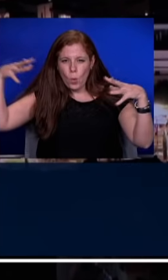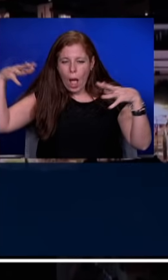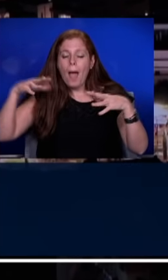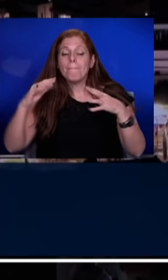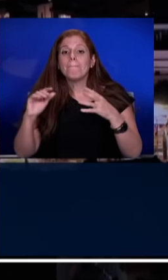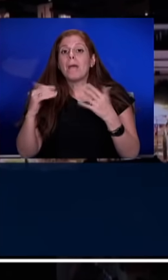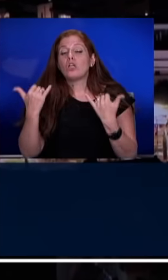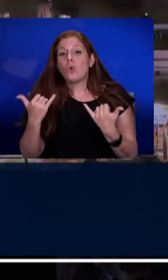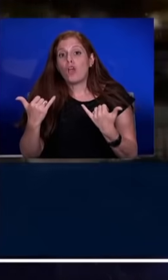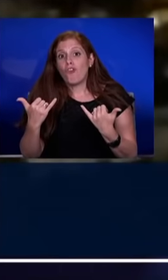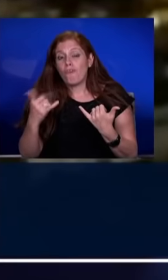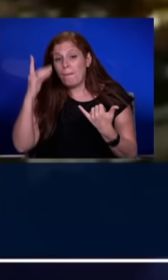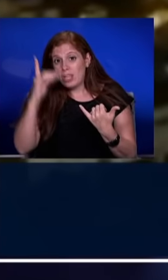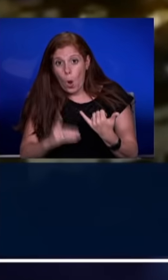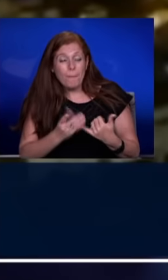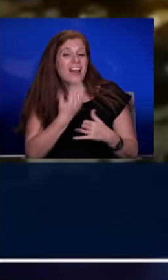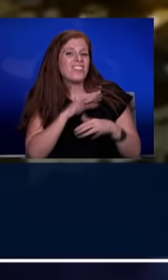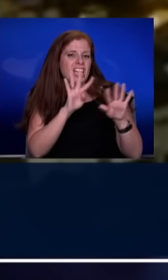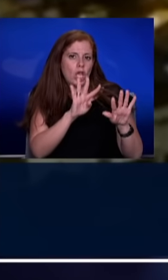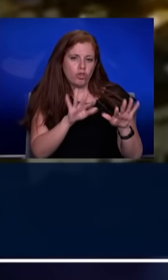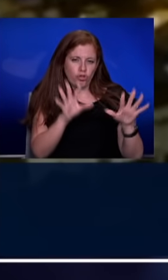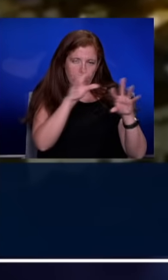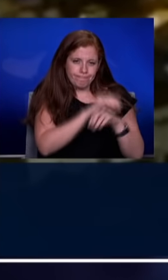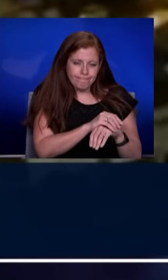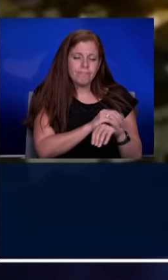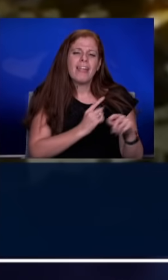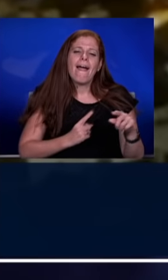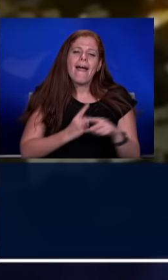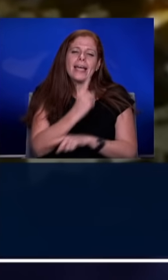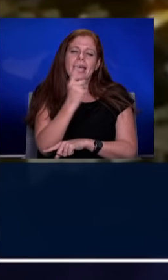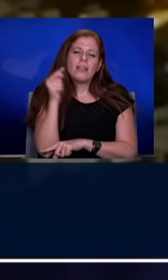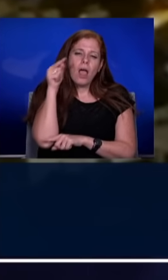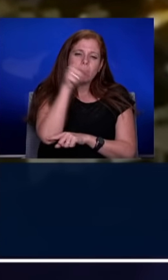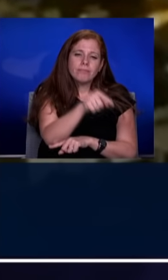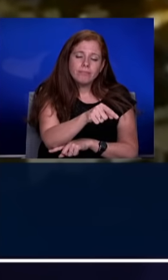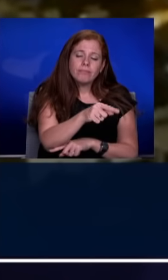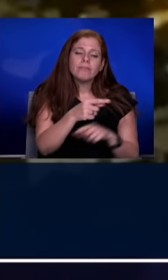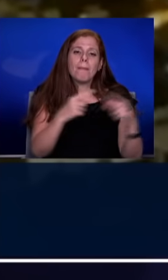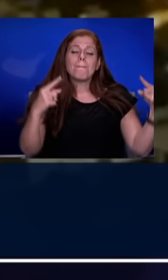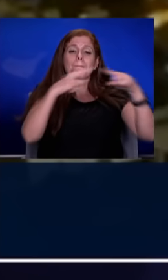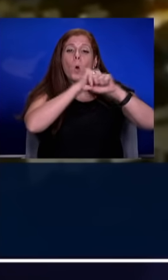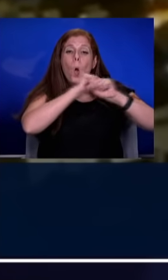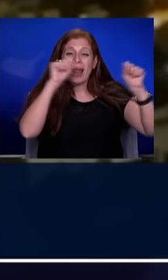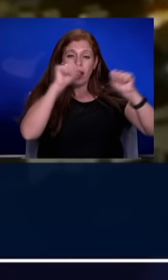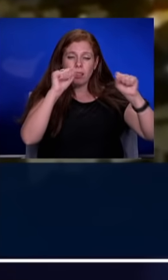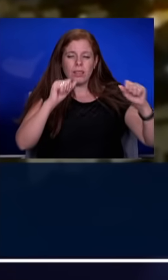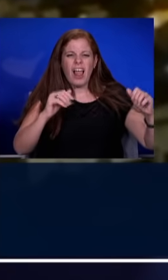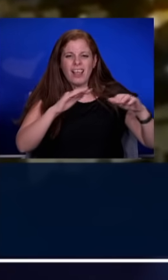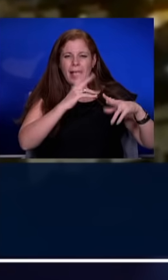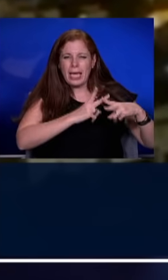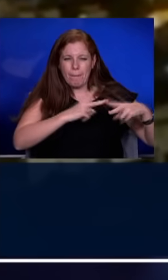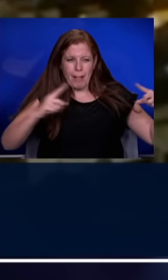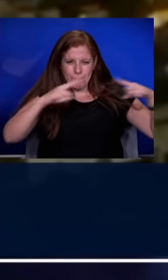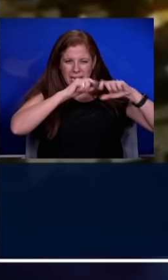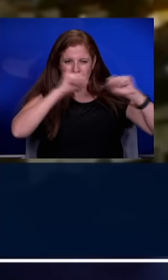בדרום, לפני השעה 9 רקטה נורית מרצועת עזה מיורטת על ידי לוחמי סוללת ברזל. האירוע